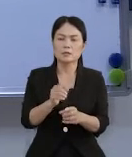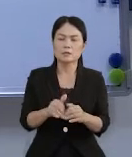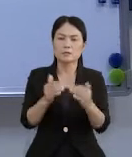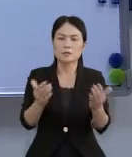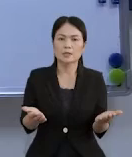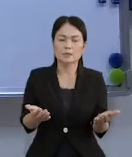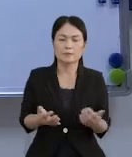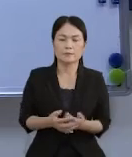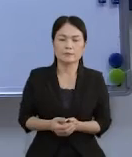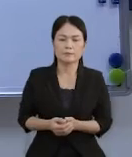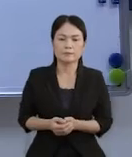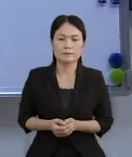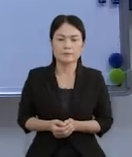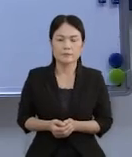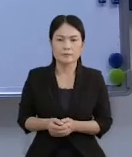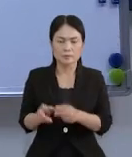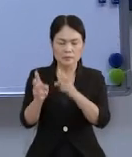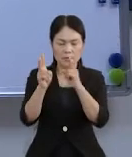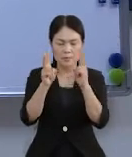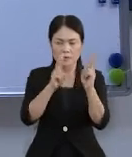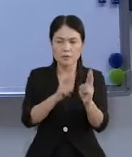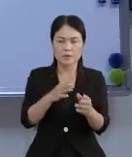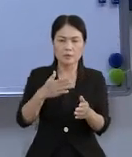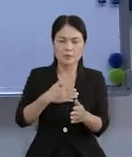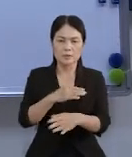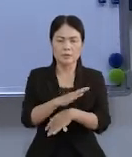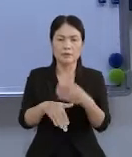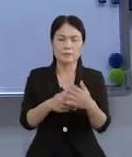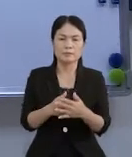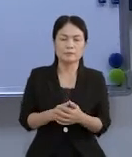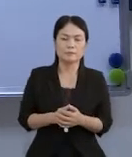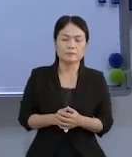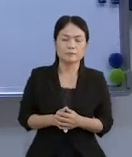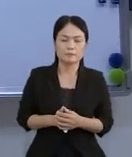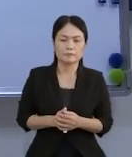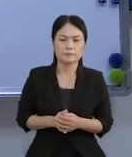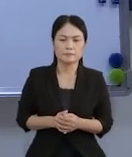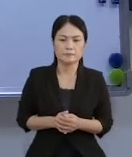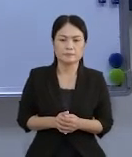lạc. Chà chẳng xong tạm đàn cho mùi nâng nè cửu.